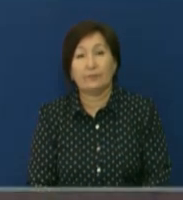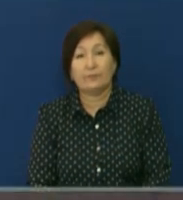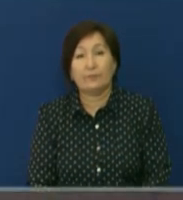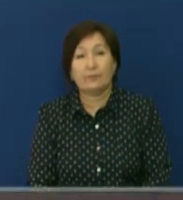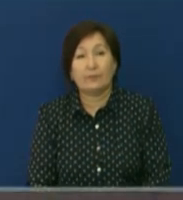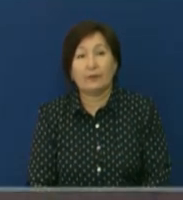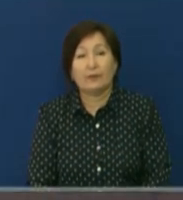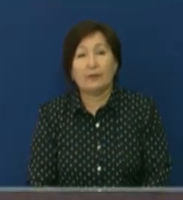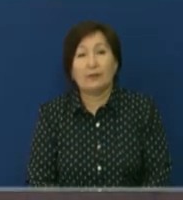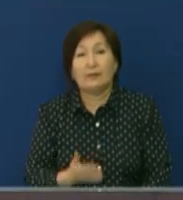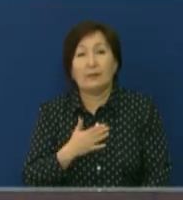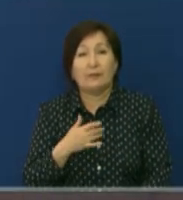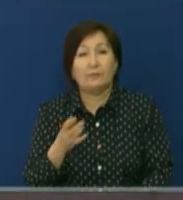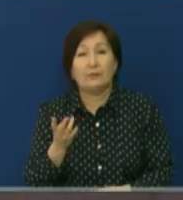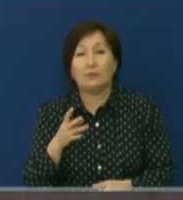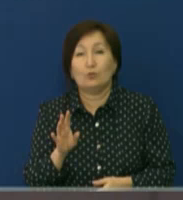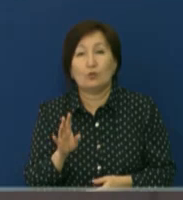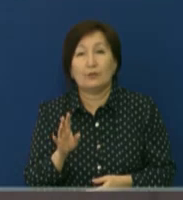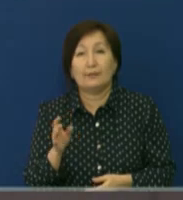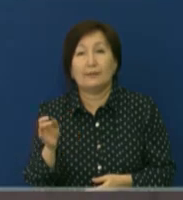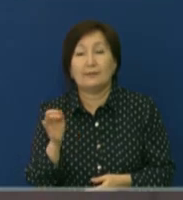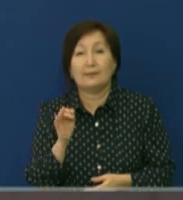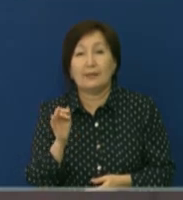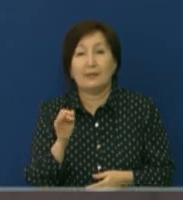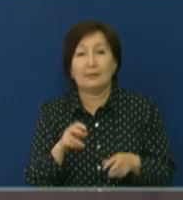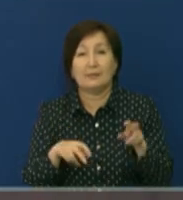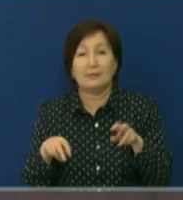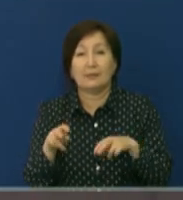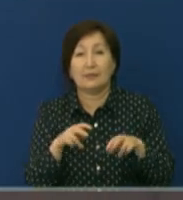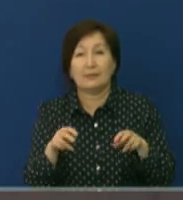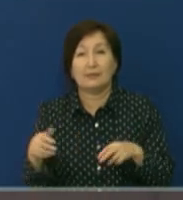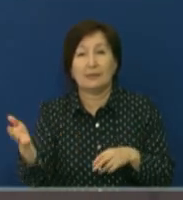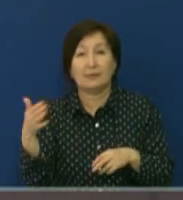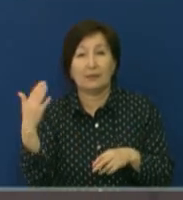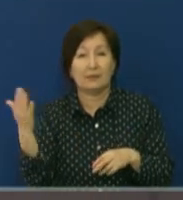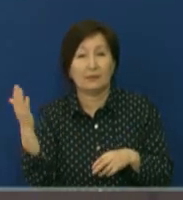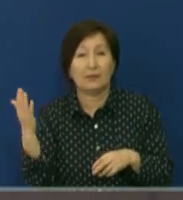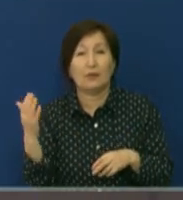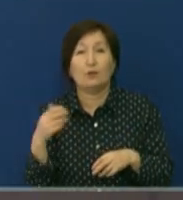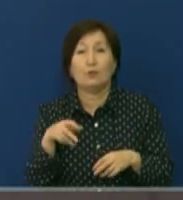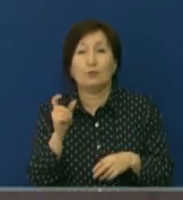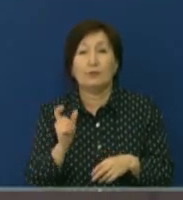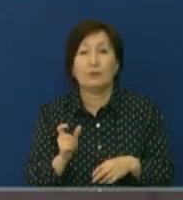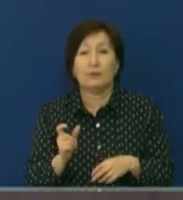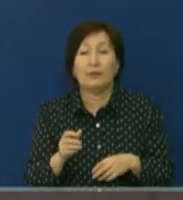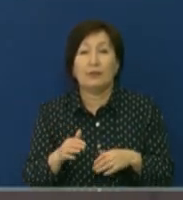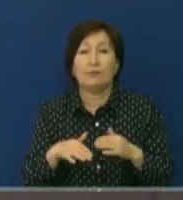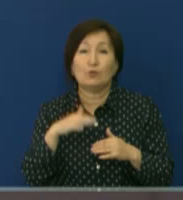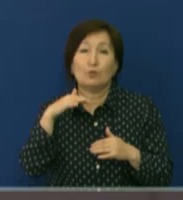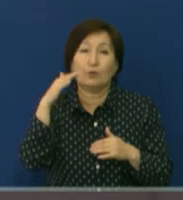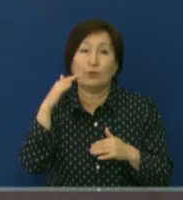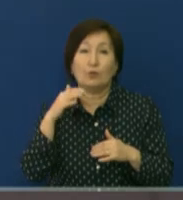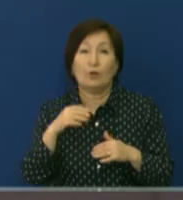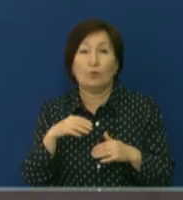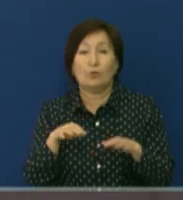не надо искать по со стороны людей специалистов там более высокого уровня я думаю